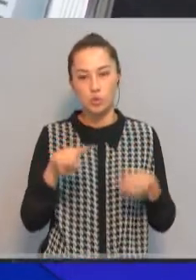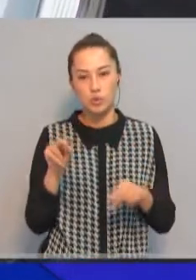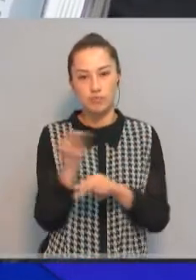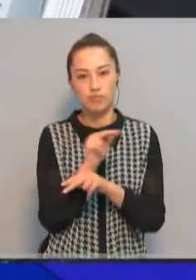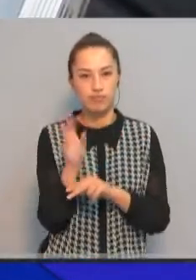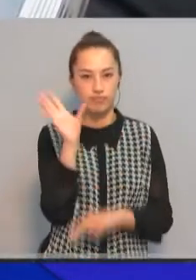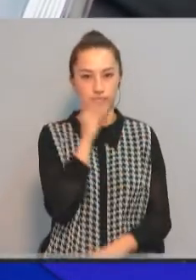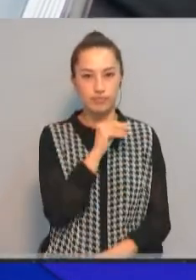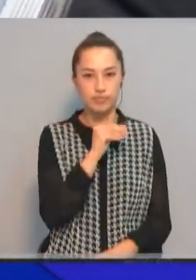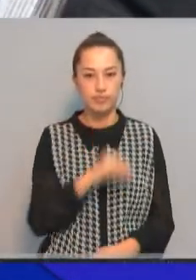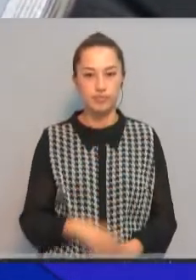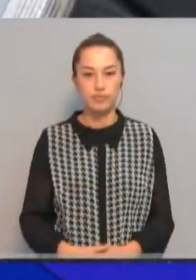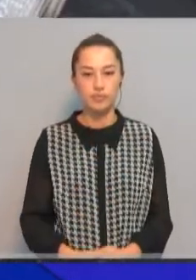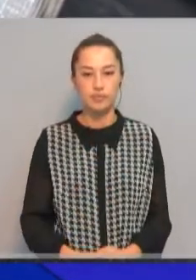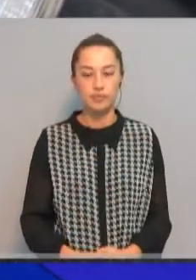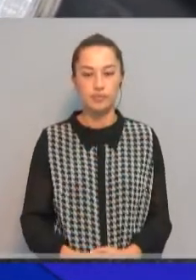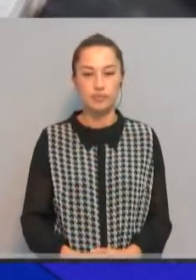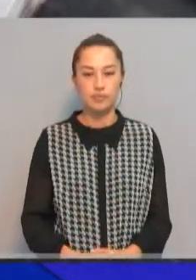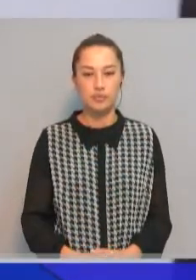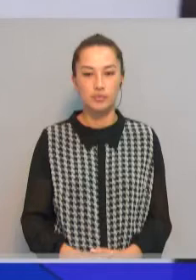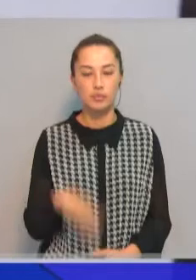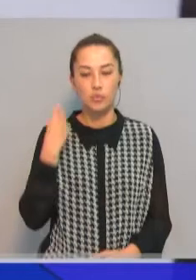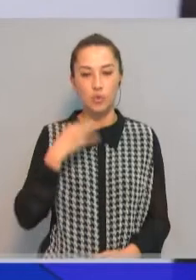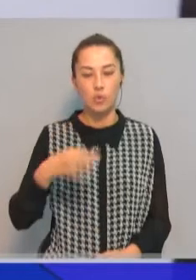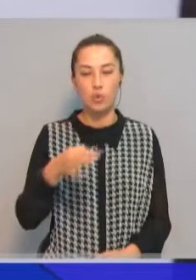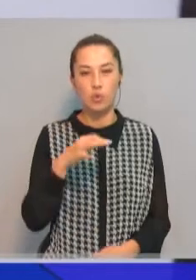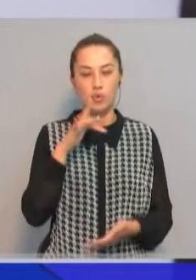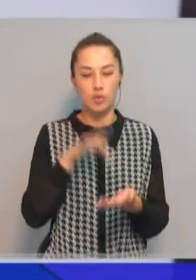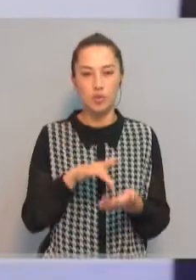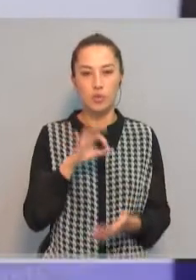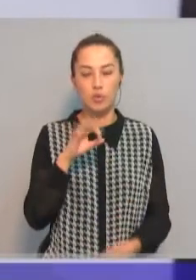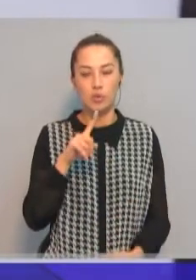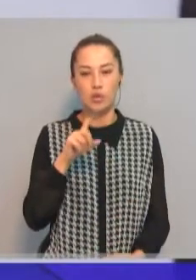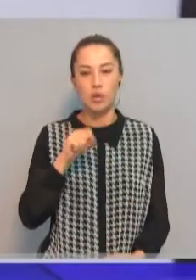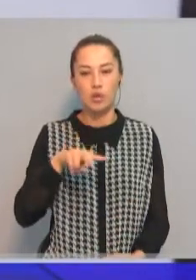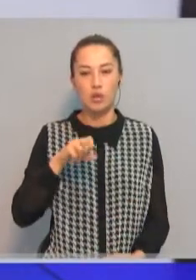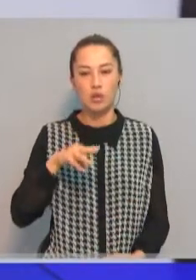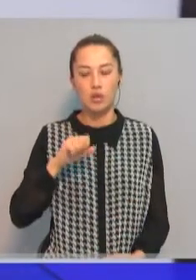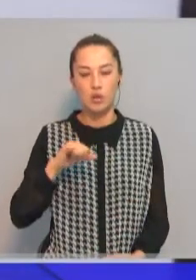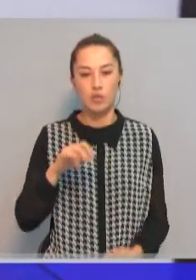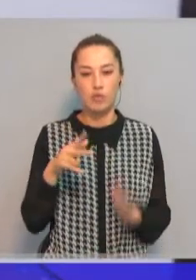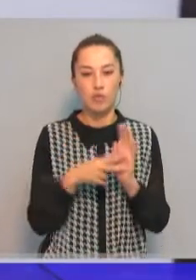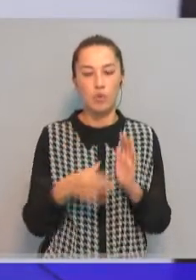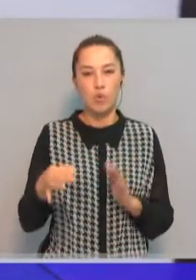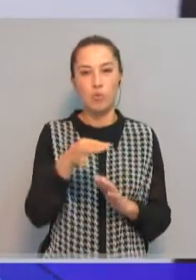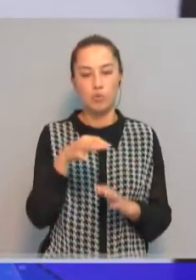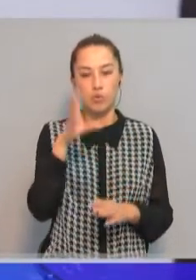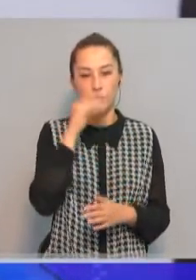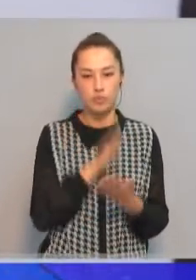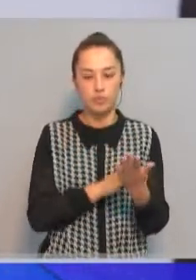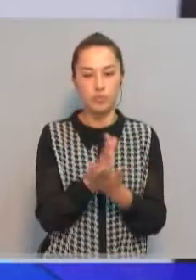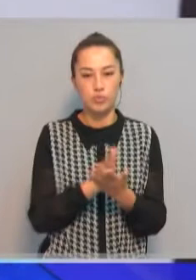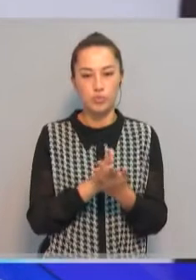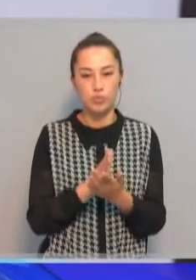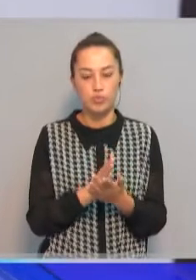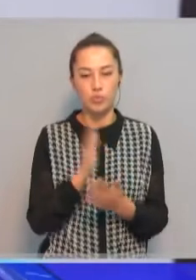шараларды атқарады. Түркістан облысы бойынша Медалатау клиникасы 8 ауданда халыққа қызмет көрсетуде.